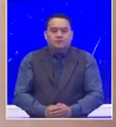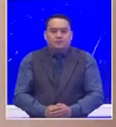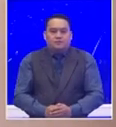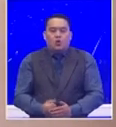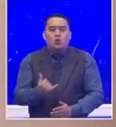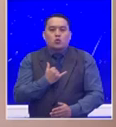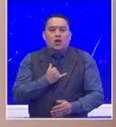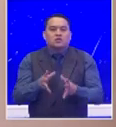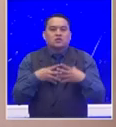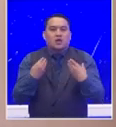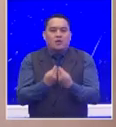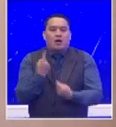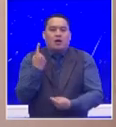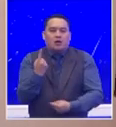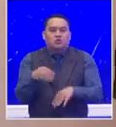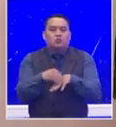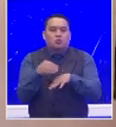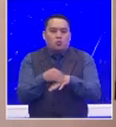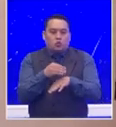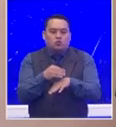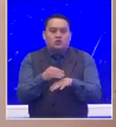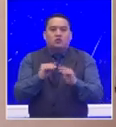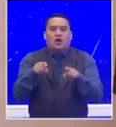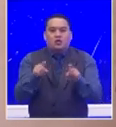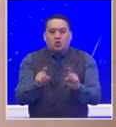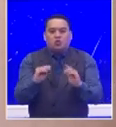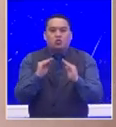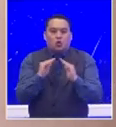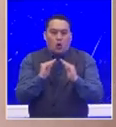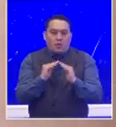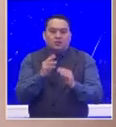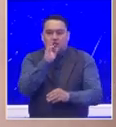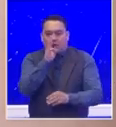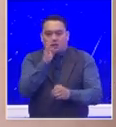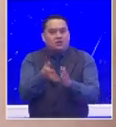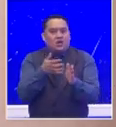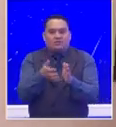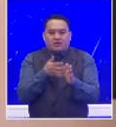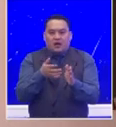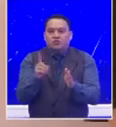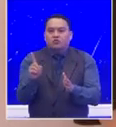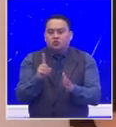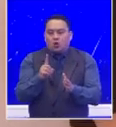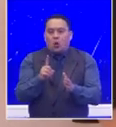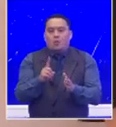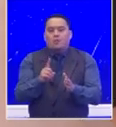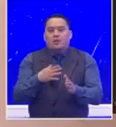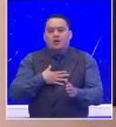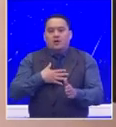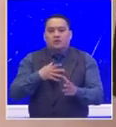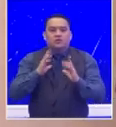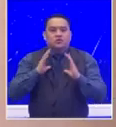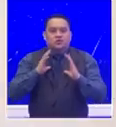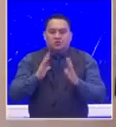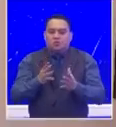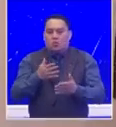У нас в семье работает один супруг, а я сижу дома с детьми. Одной зарплаты нам едва хватает. Но несмотря на низкое материальное положение, мы не унываем.